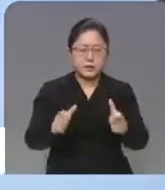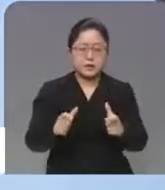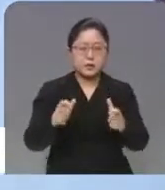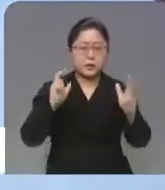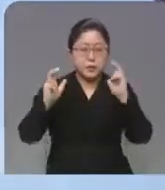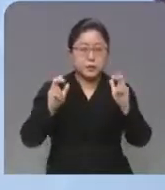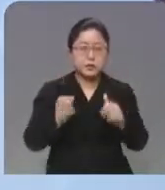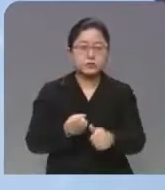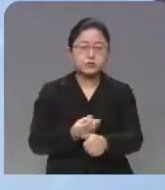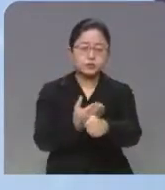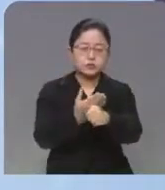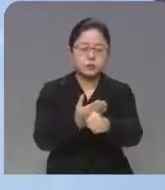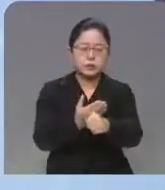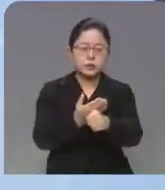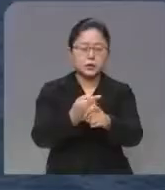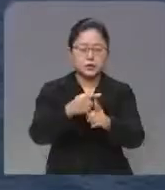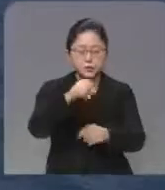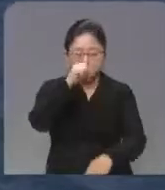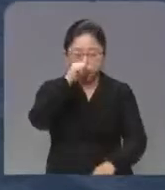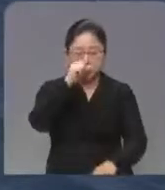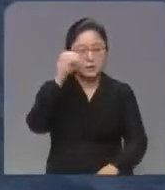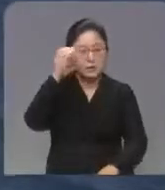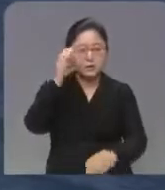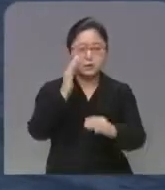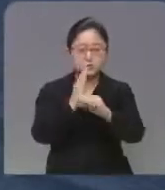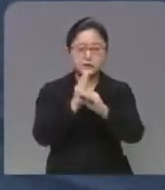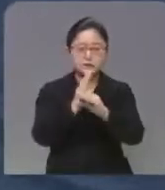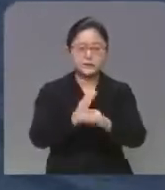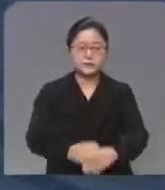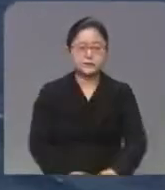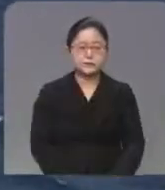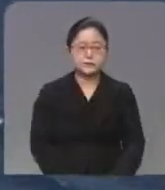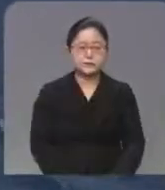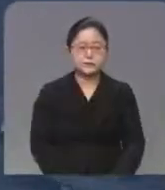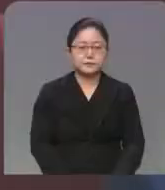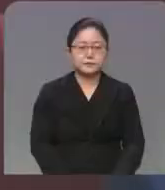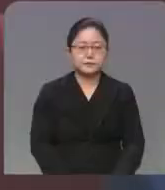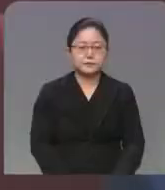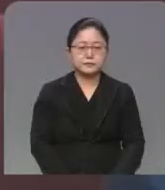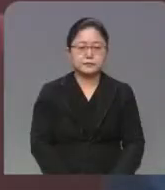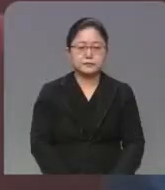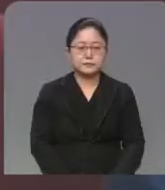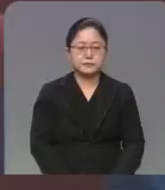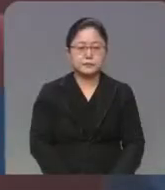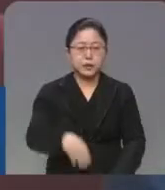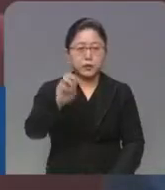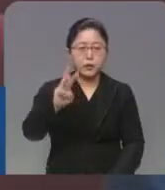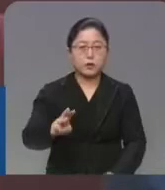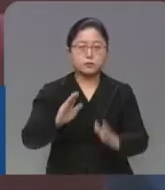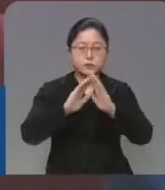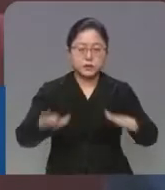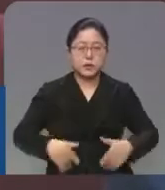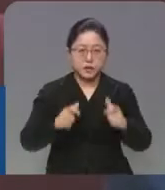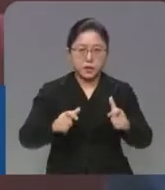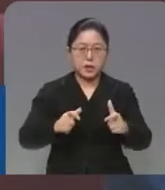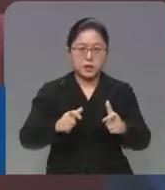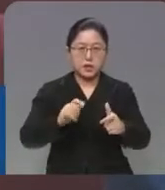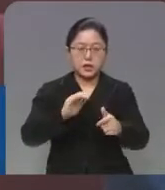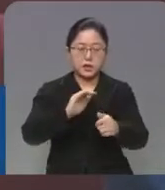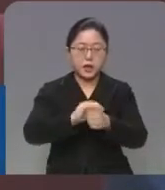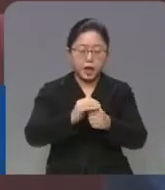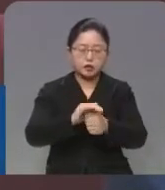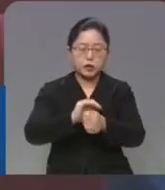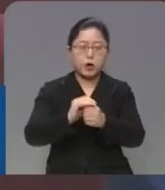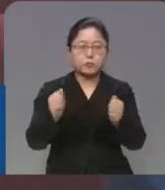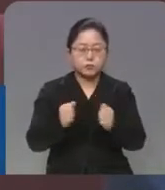수출 전망도 밝아지고 있습니다. KBS 뉴스 최정민입니다. 광주 전남과 대구 경북 지역의